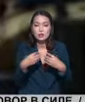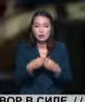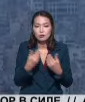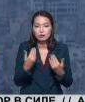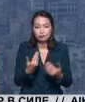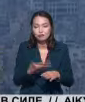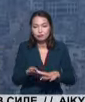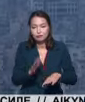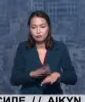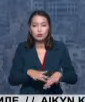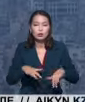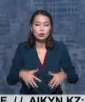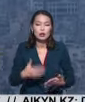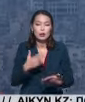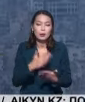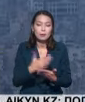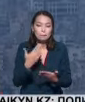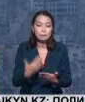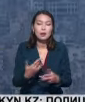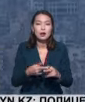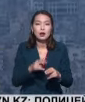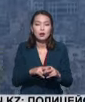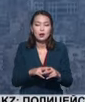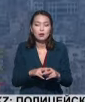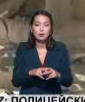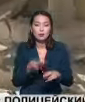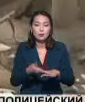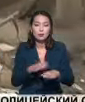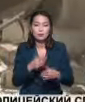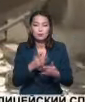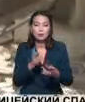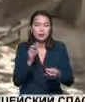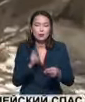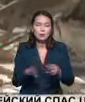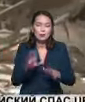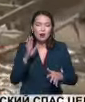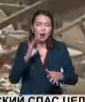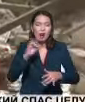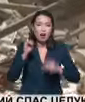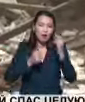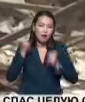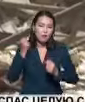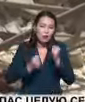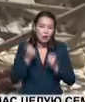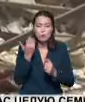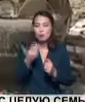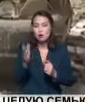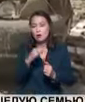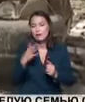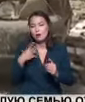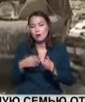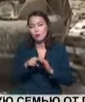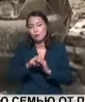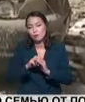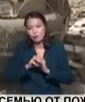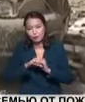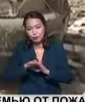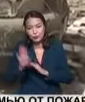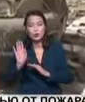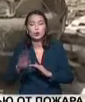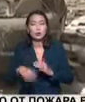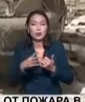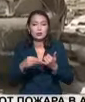изматывает. Помимо этого началась стагнация. Непрекращающиеся авиаудары вынудили фермеров покинуть свои земли, оставив поля необработанными,